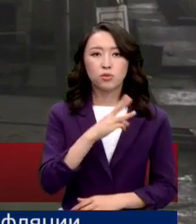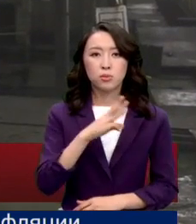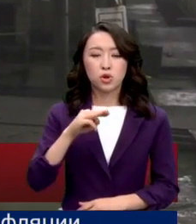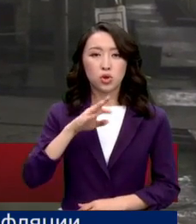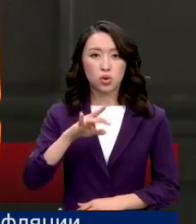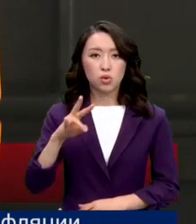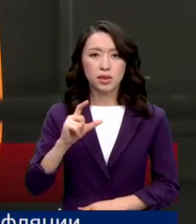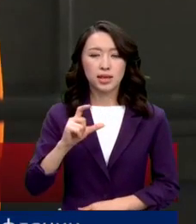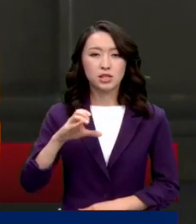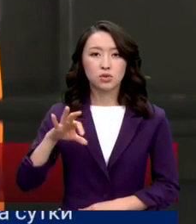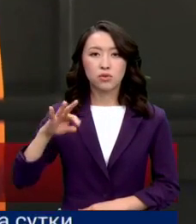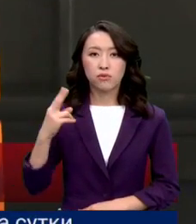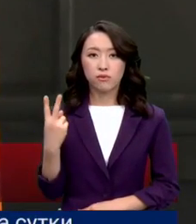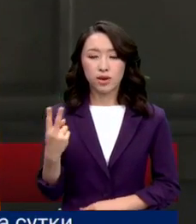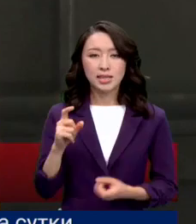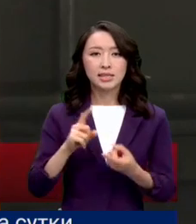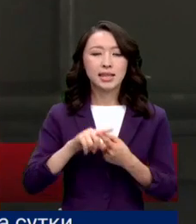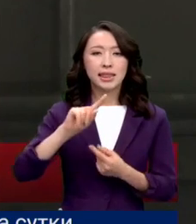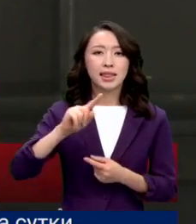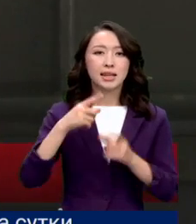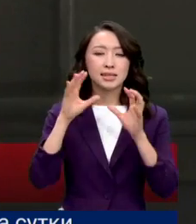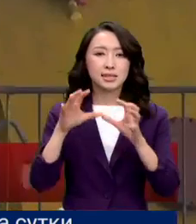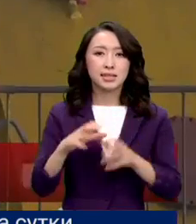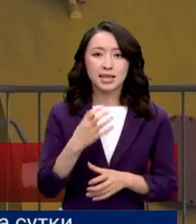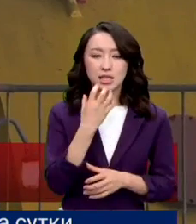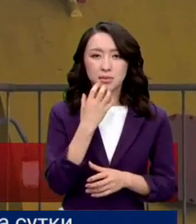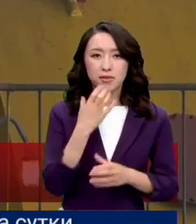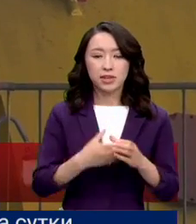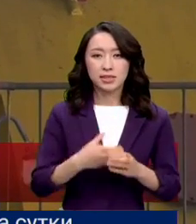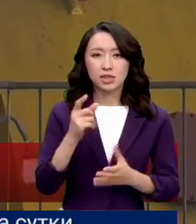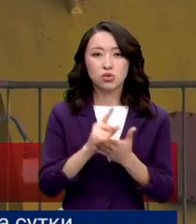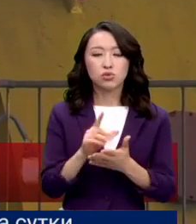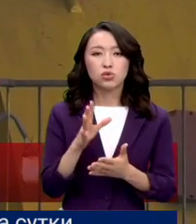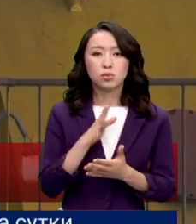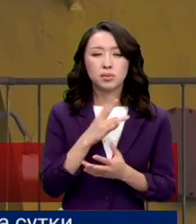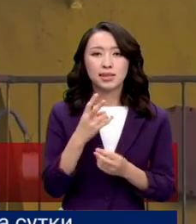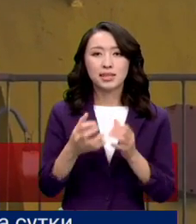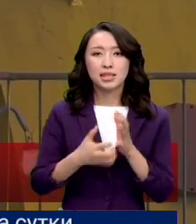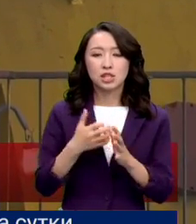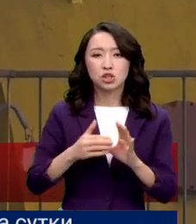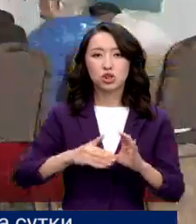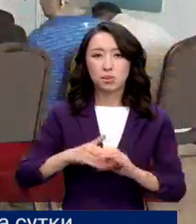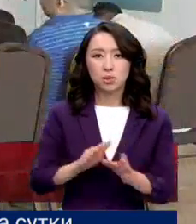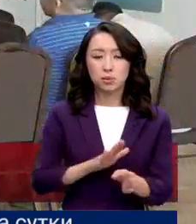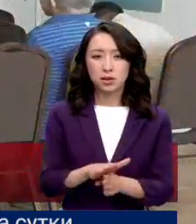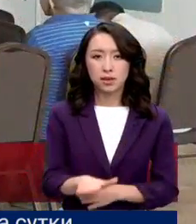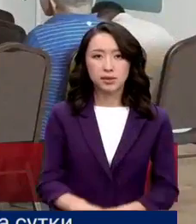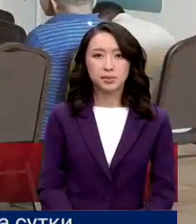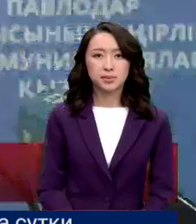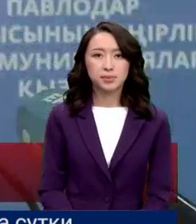тонн СО2. Согласно требованиям законодательства, тепловая станция должна была покрыть недостающий объем.